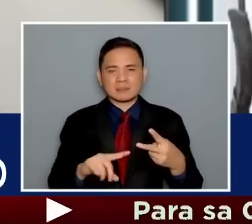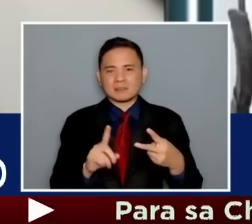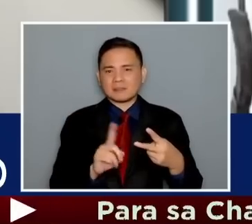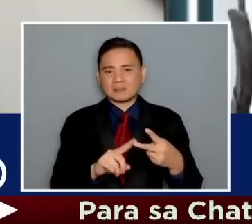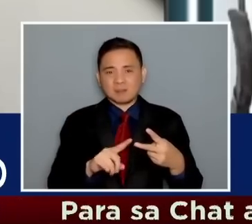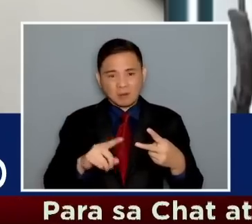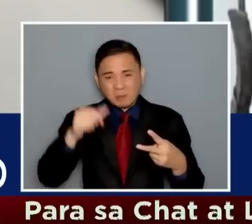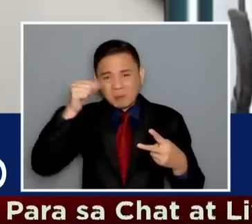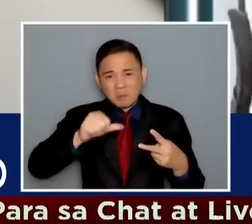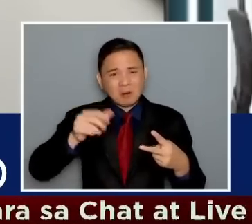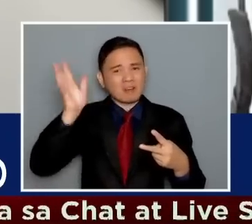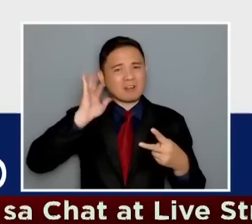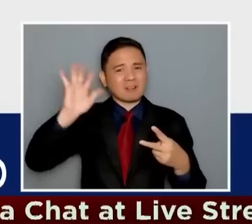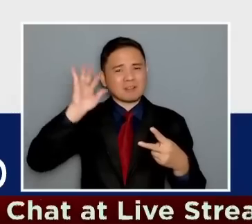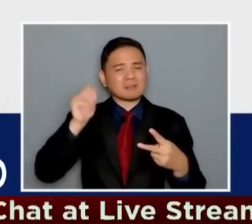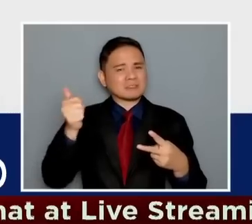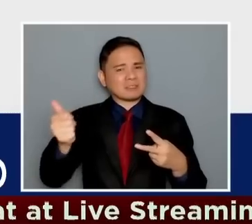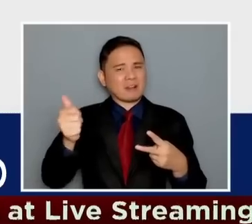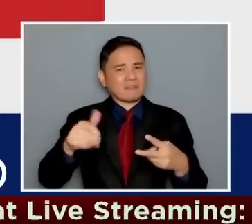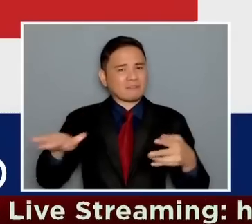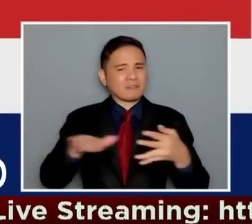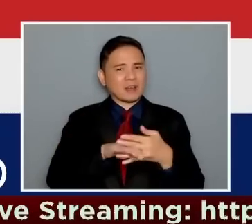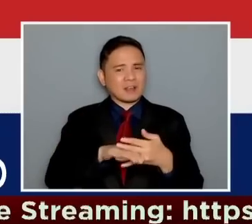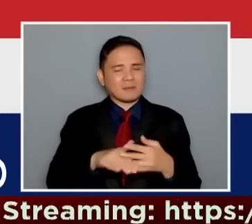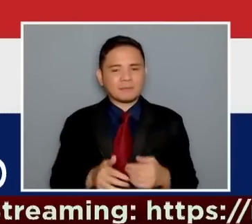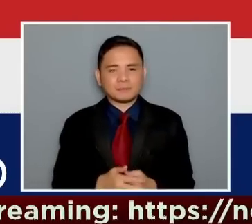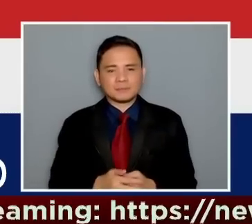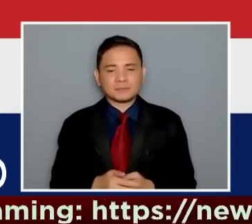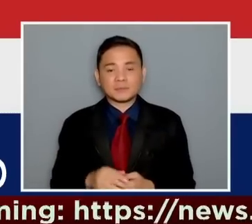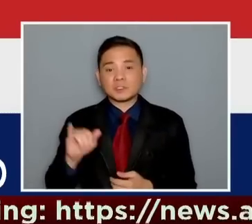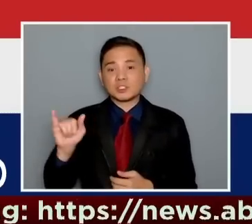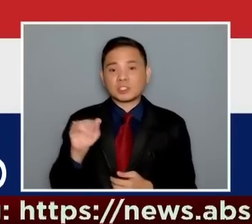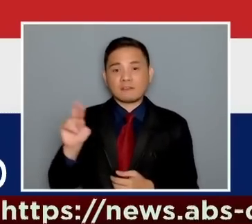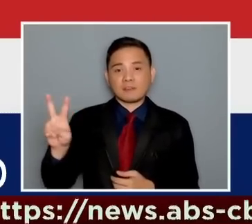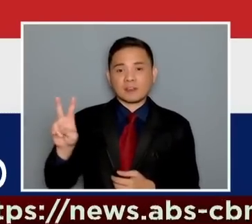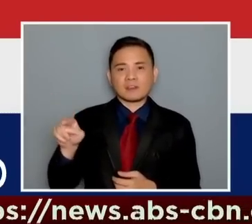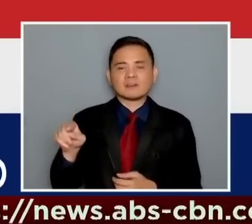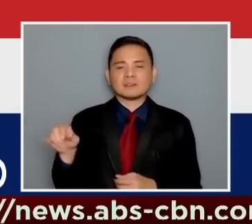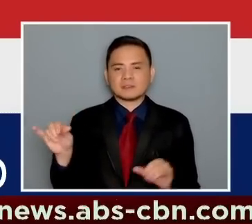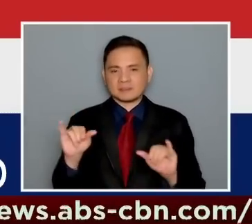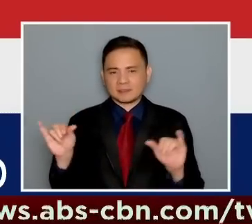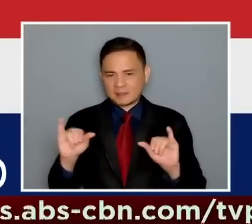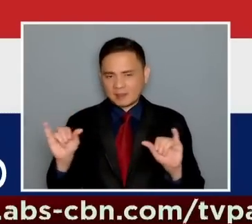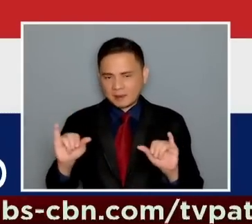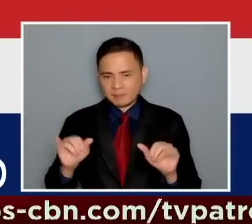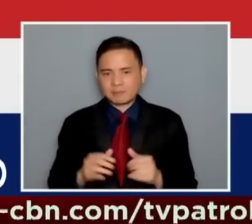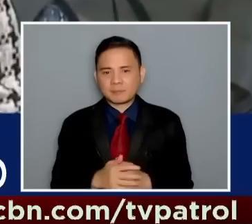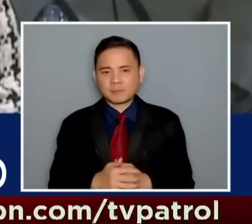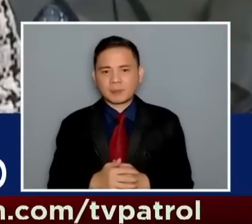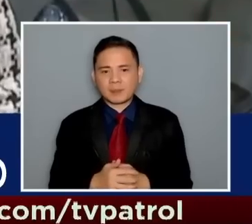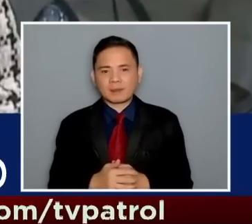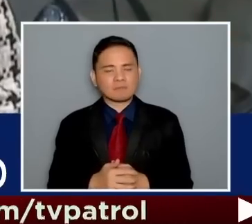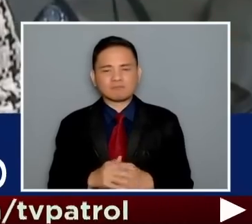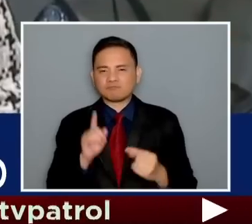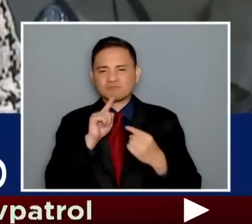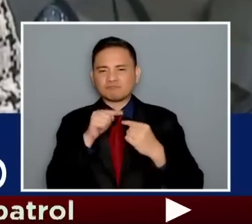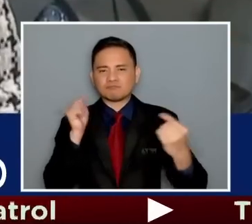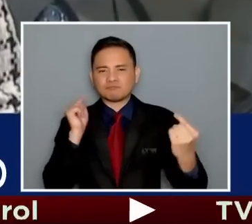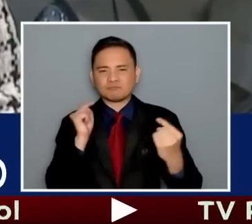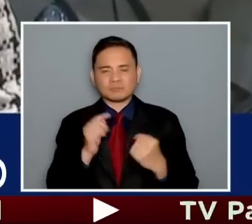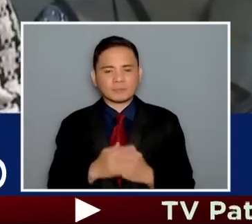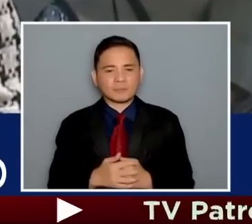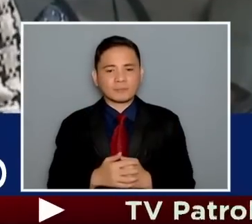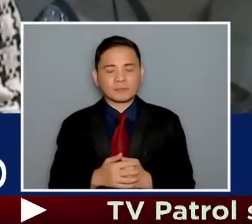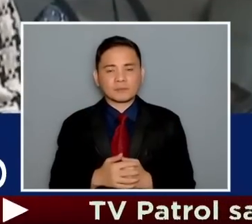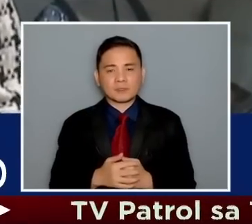At one point, nag-file din po siya niyan. Si Senator JV Ejercito, kinumpirma ring mayorya sa kanila ay anti-chacha. Sabi naman ni Senador